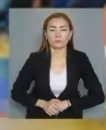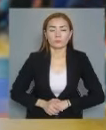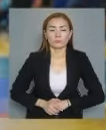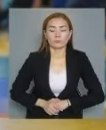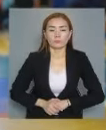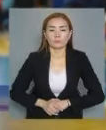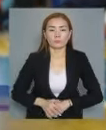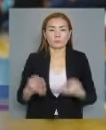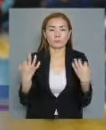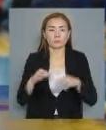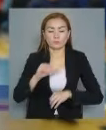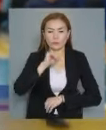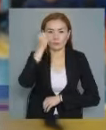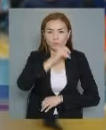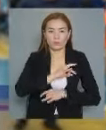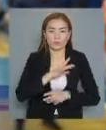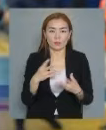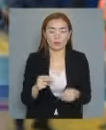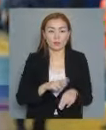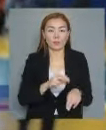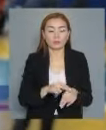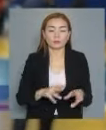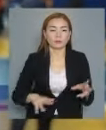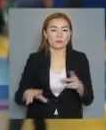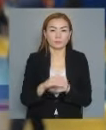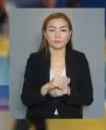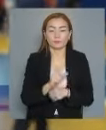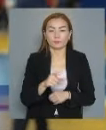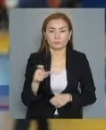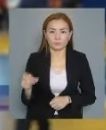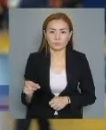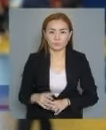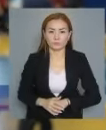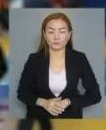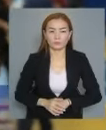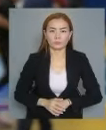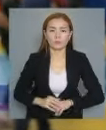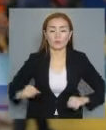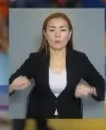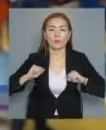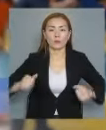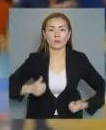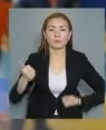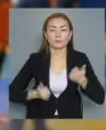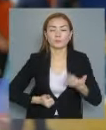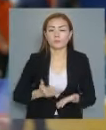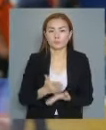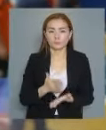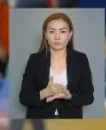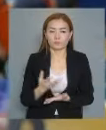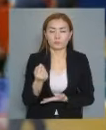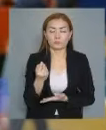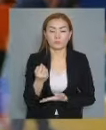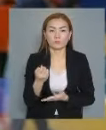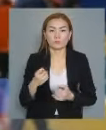еліміздің тәуелсіздігіне орай департамент полицияның құрылымдарының арасында осындай спорт шарасын өткізіп жатырмыз. Және сол